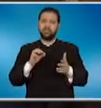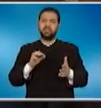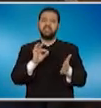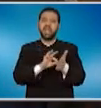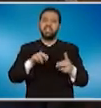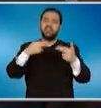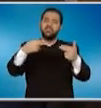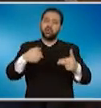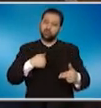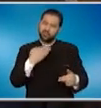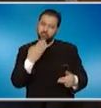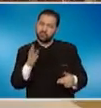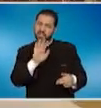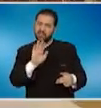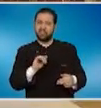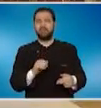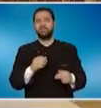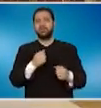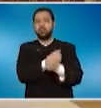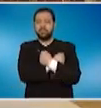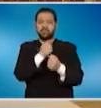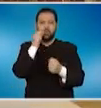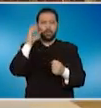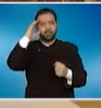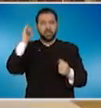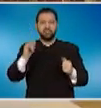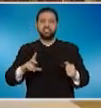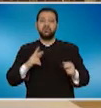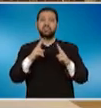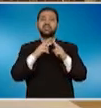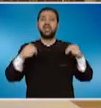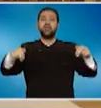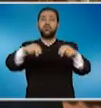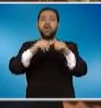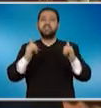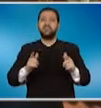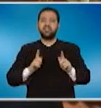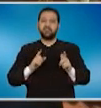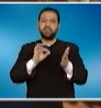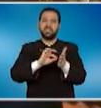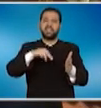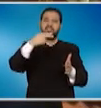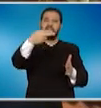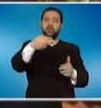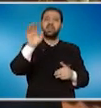viitoare. Și eu vă mulțumesc, la revedere. Dragi telespectatori, aceasta a fost ediția noastră de astăzi. Vă așteptăm